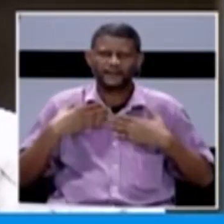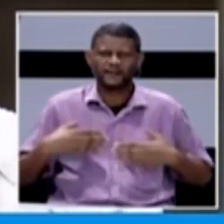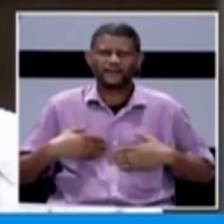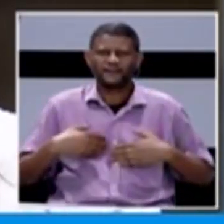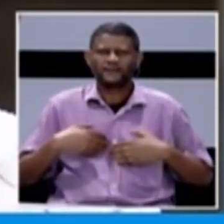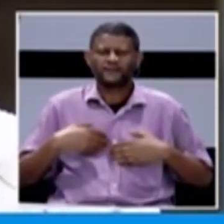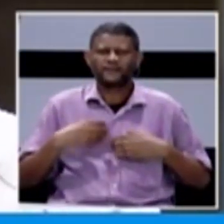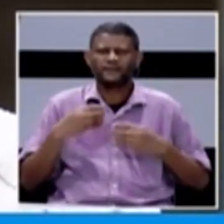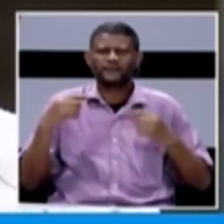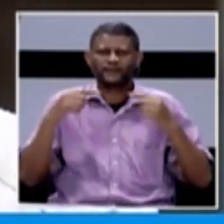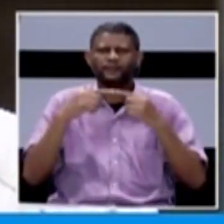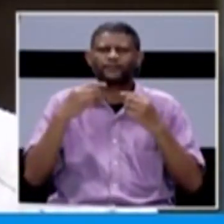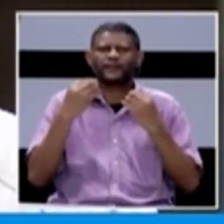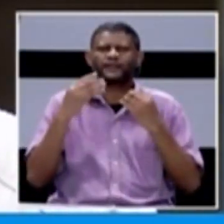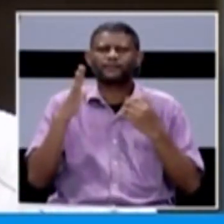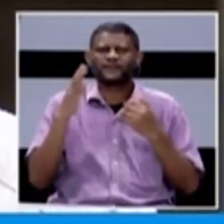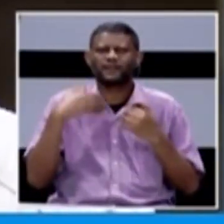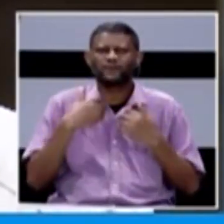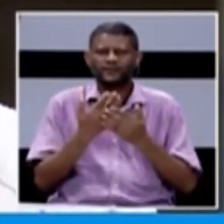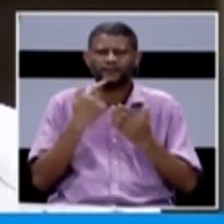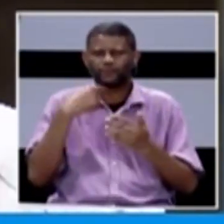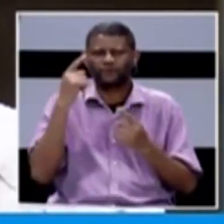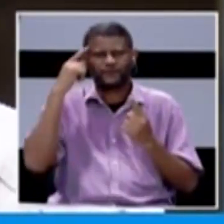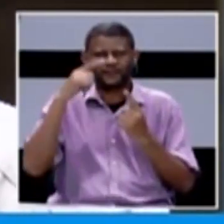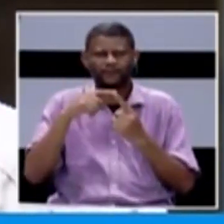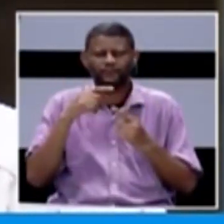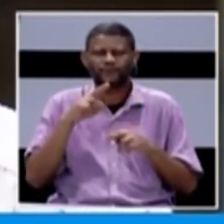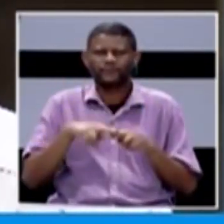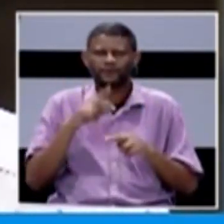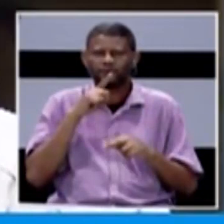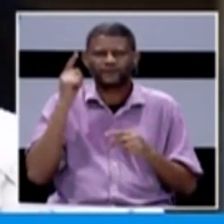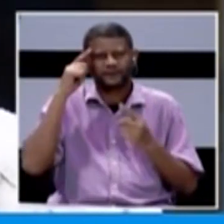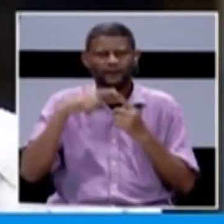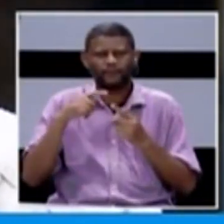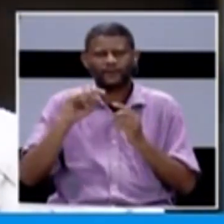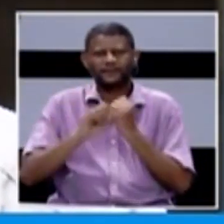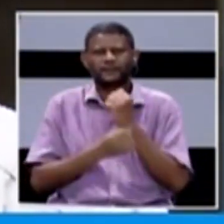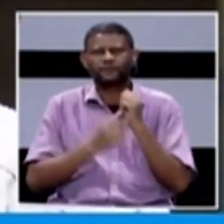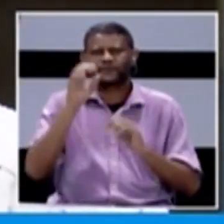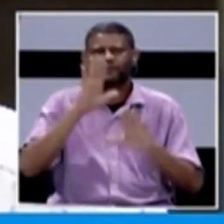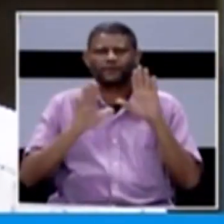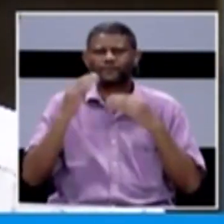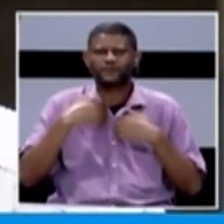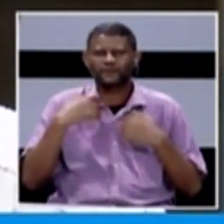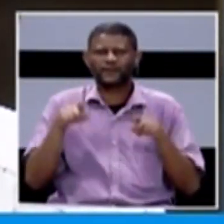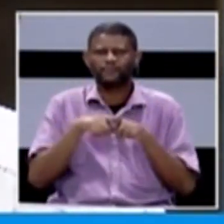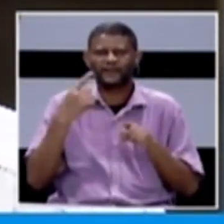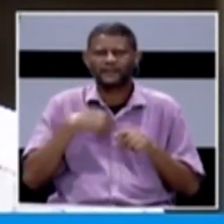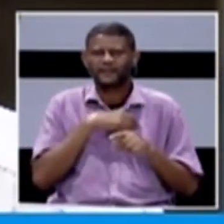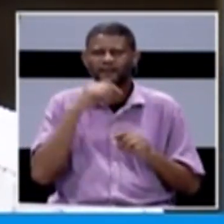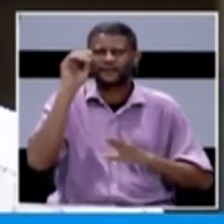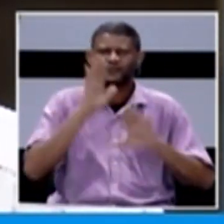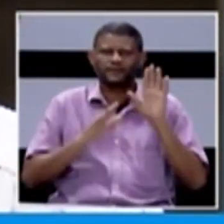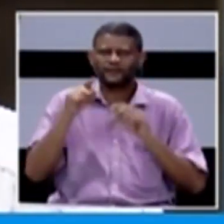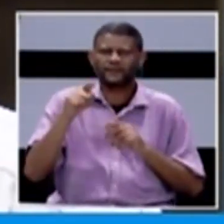ስራሕ ረክብታይ ክመስል ኣለዎ ተባሂሉ እውን ቀዲሙ እዩ ዝትለም ትትል መስረት ተገይሩ እዩ ዝግምገም ዘለኹም ትዝረአኹሞ። ስለዚ ከምቲ ናትና ግምጋም እቲ